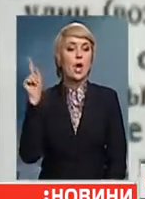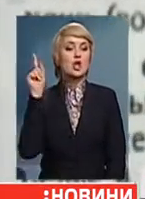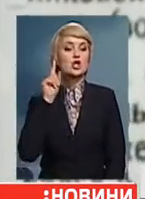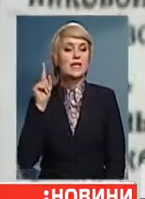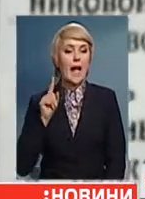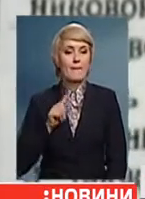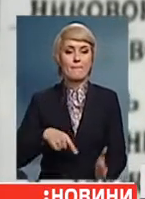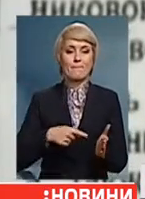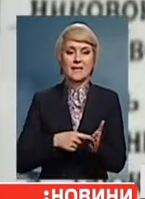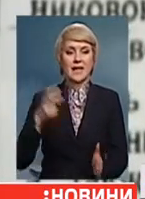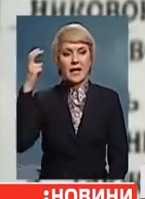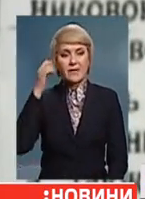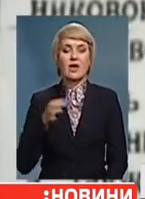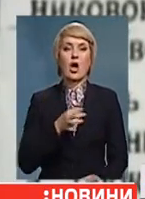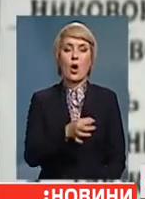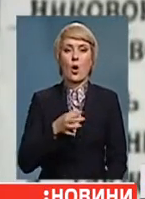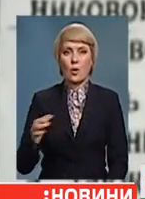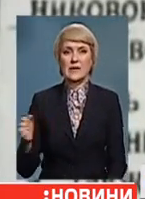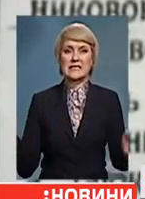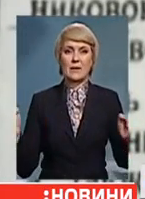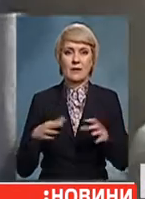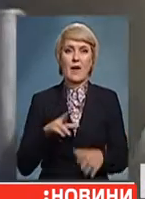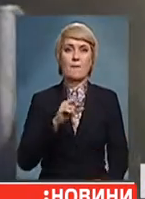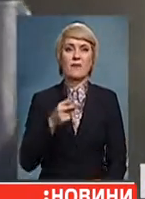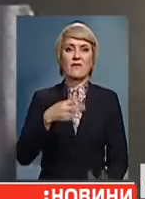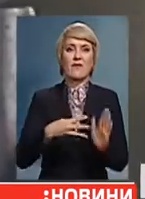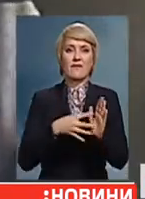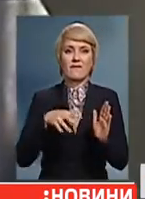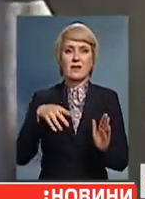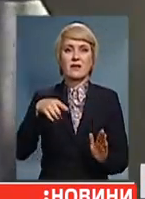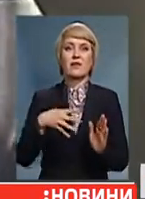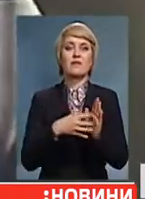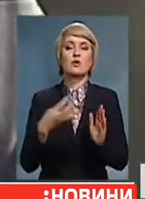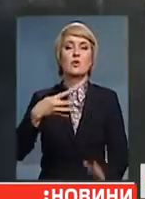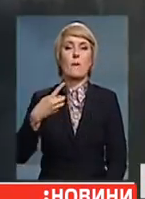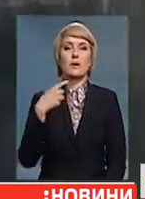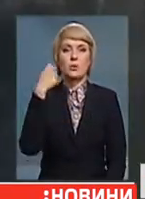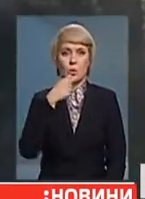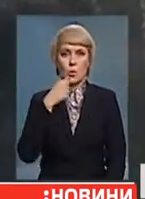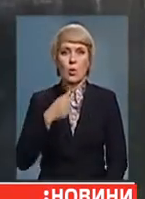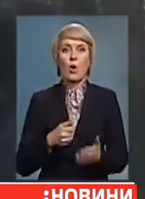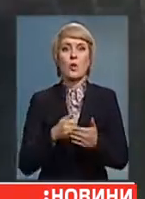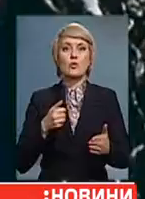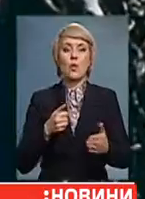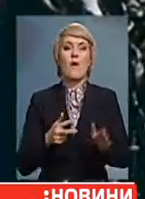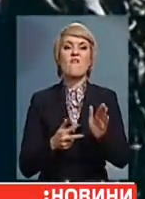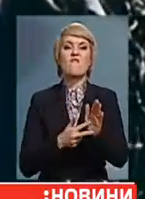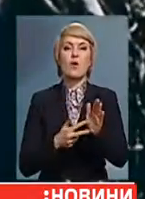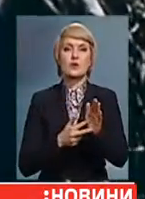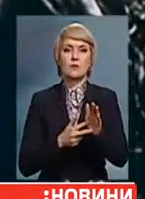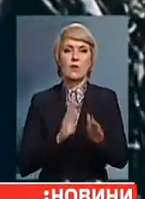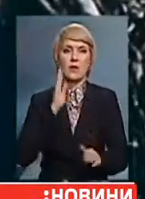Києва і околиць зібратися в понеділок, дня 29 вересня 1941 року, до години 8 ранку при